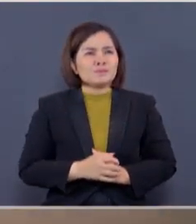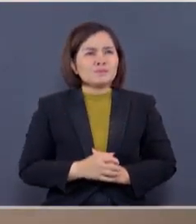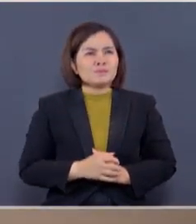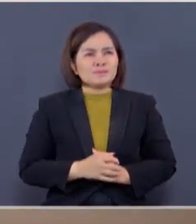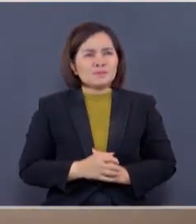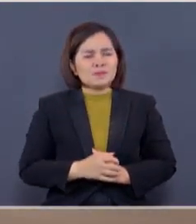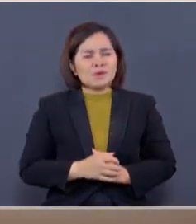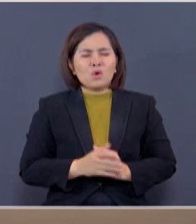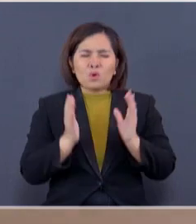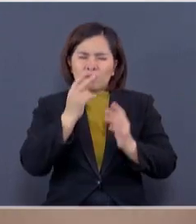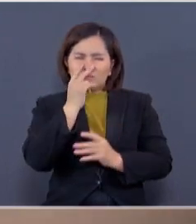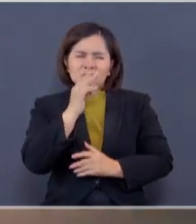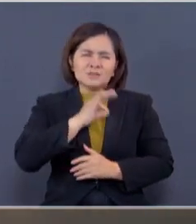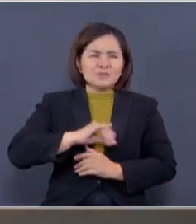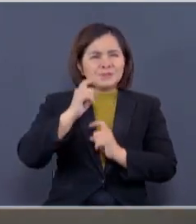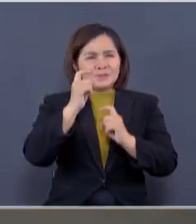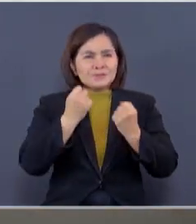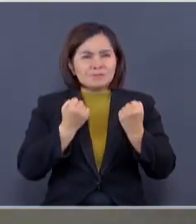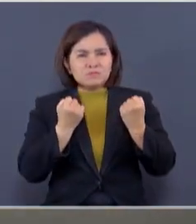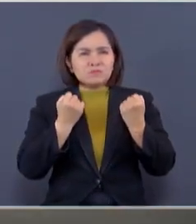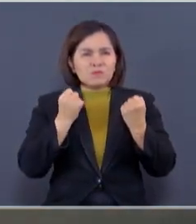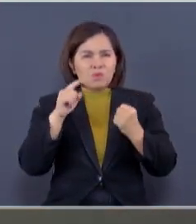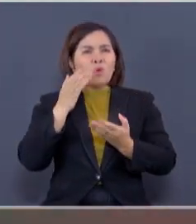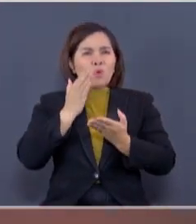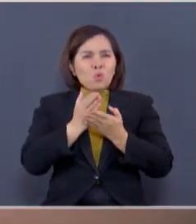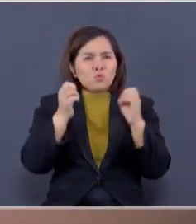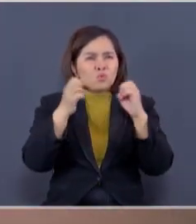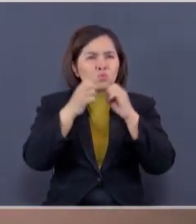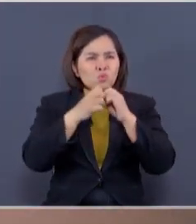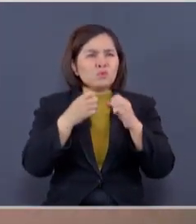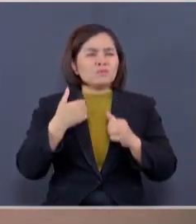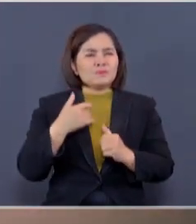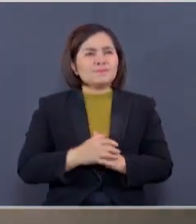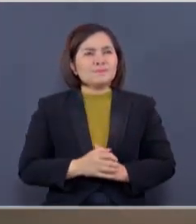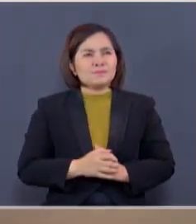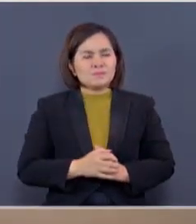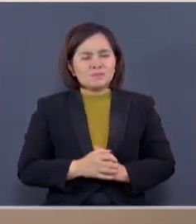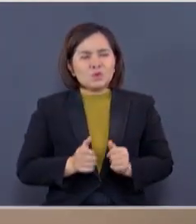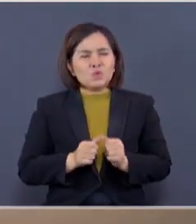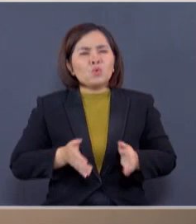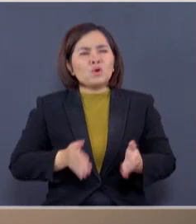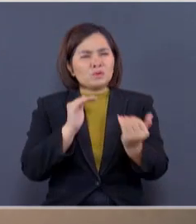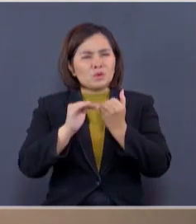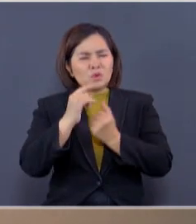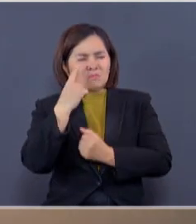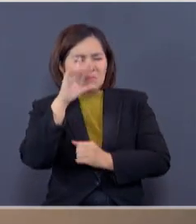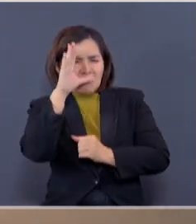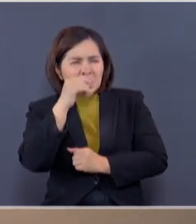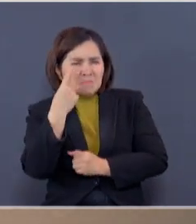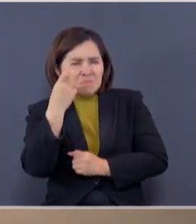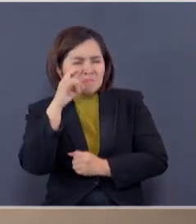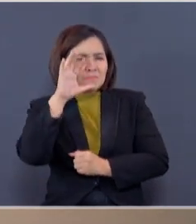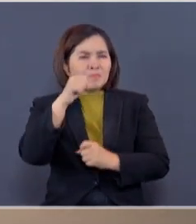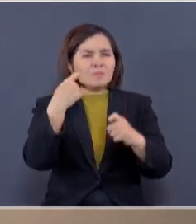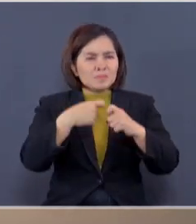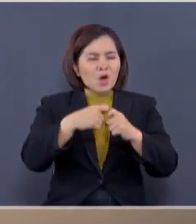ไปมาสร้างความปั่นป่วนค่ะหลายคนขับไปเนี่ยต้องจอดกันชุลมุนละค่ะ มากลางถนนแล้วมันมืดมืดไงมองไม่ค่อยเห็นเ